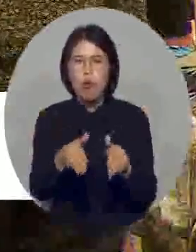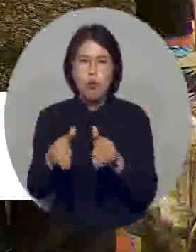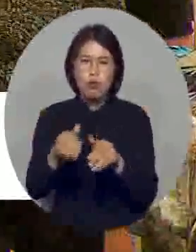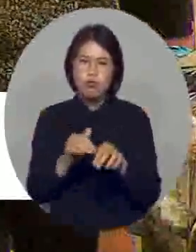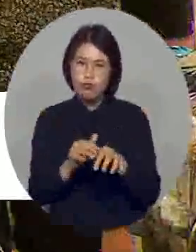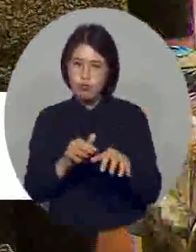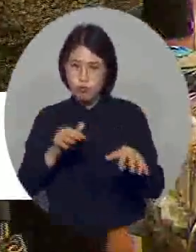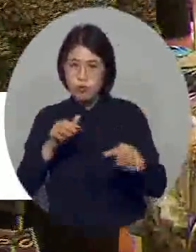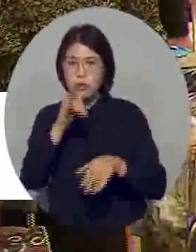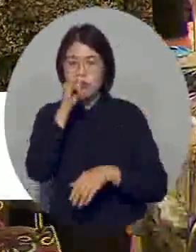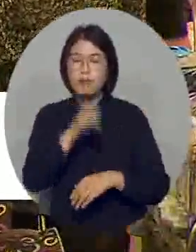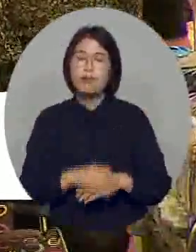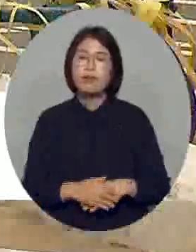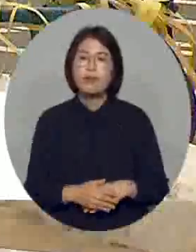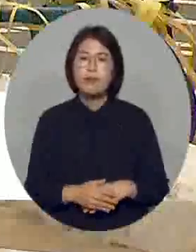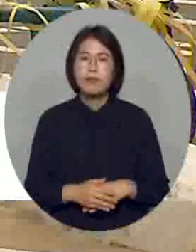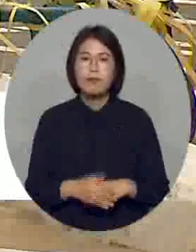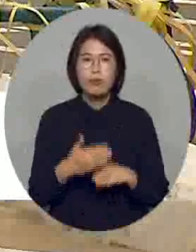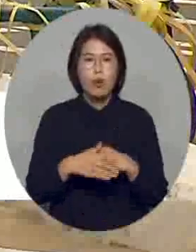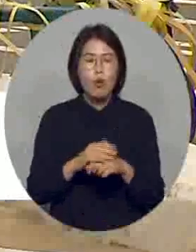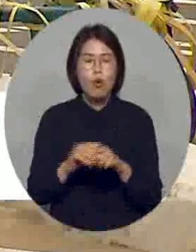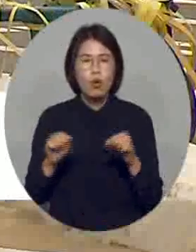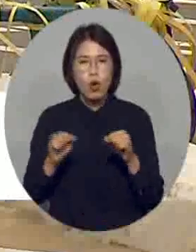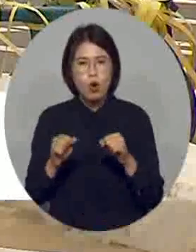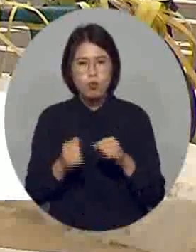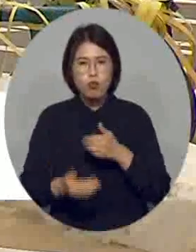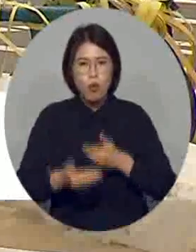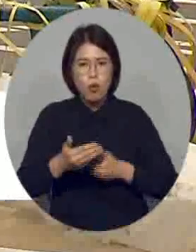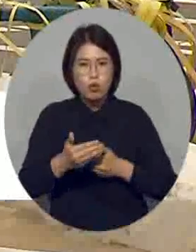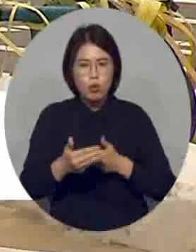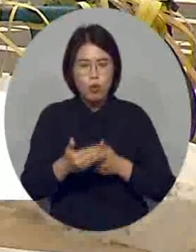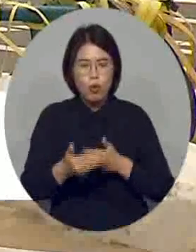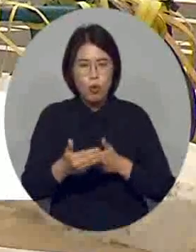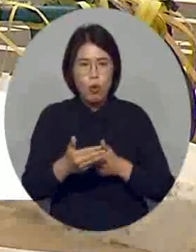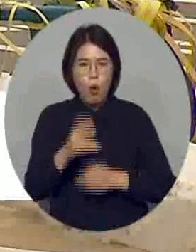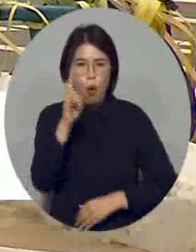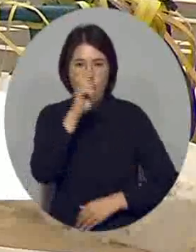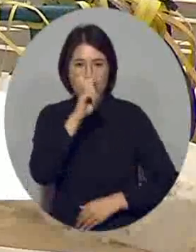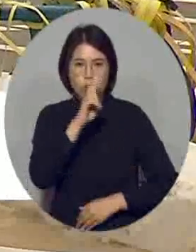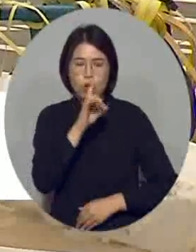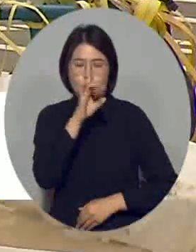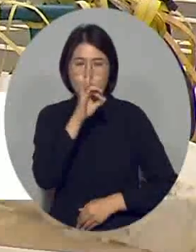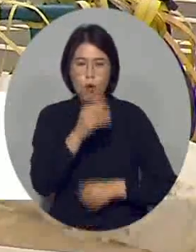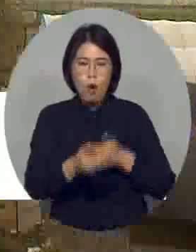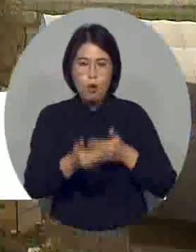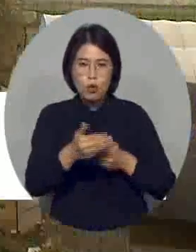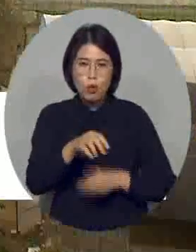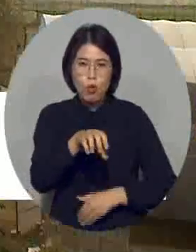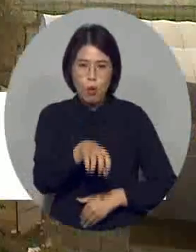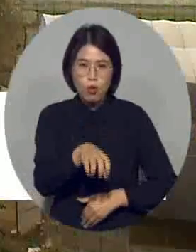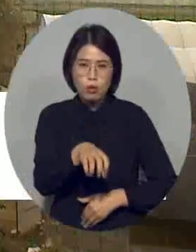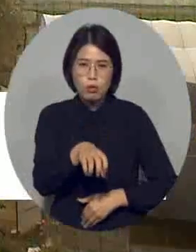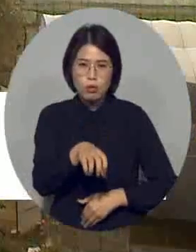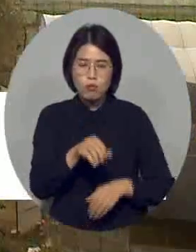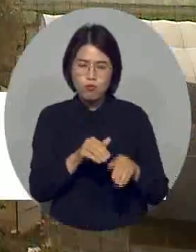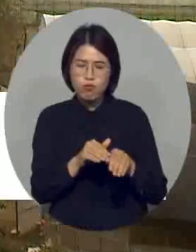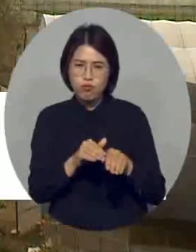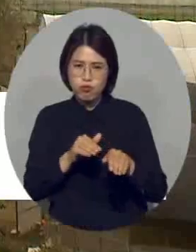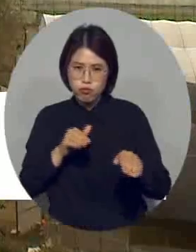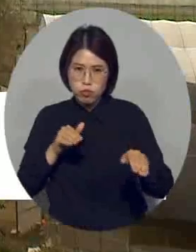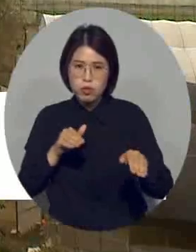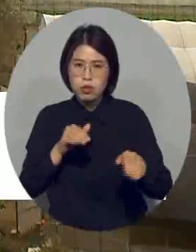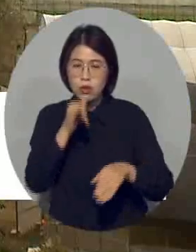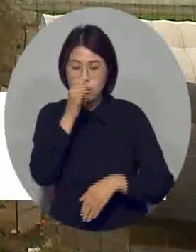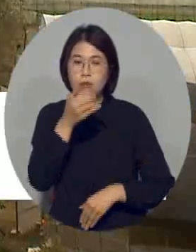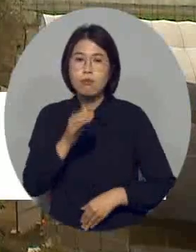정체 현상이 빚어졌습니다. 대구와 경북권 고속도로는 오전 한때 중앙고속도로 일부 구간에서 통행량 증가로